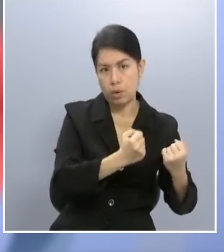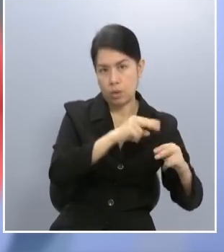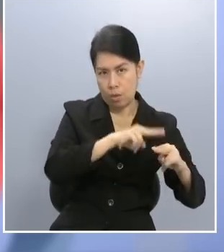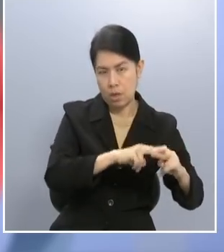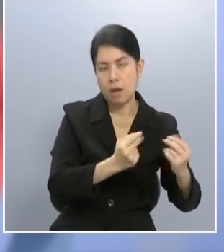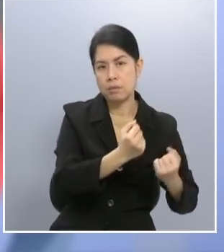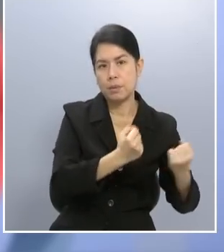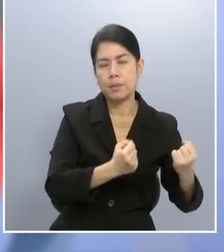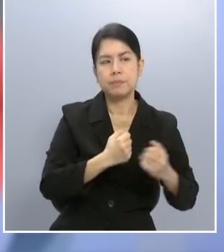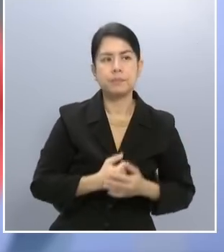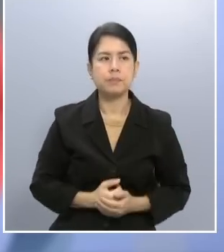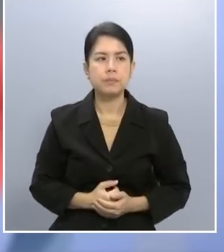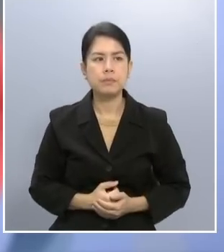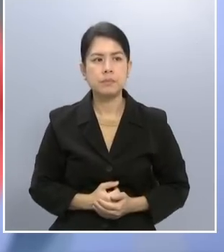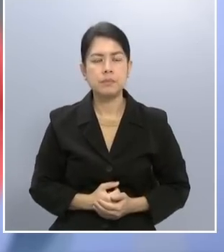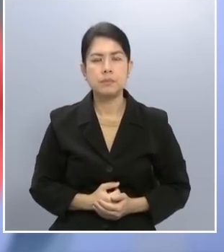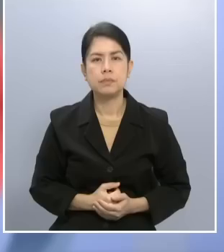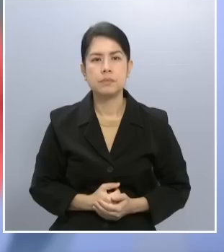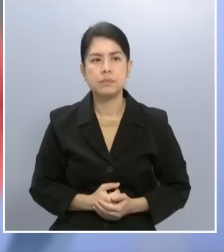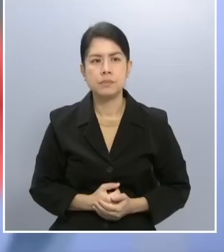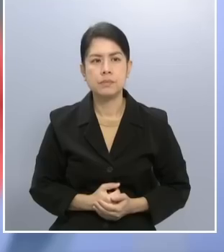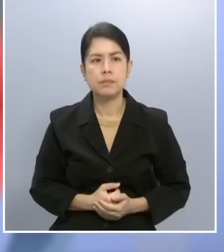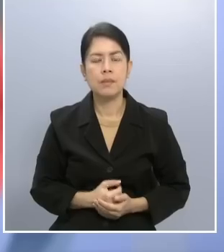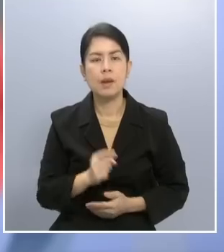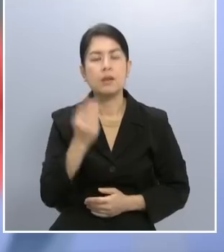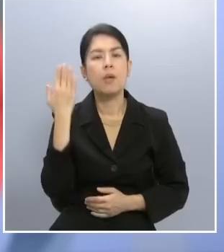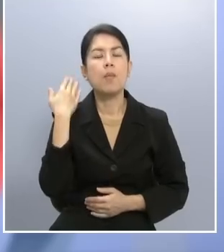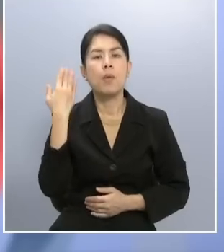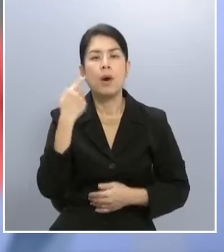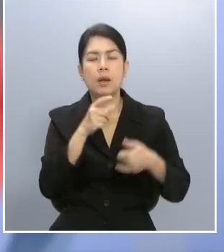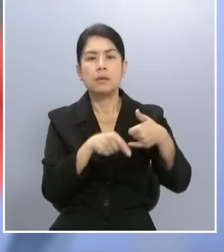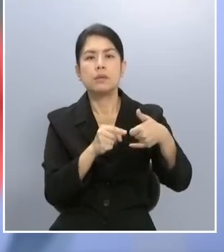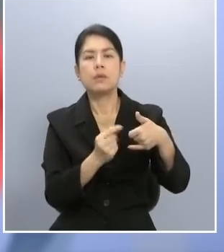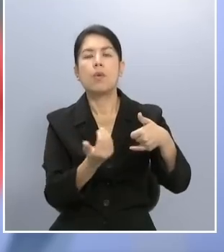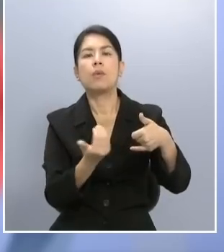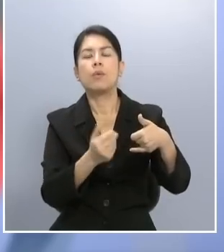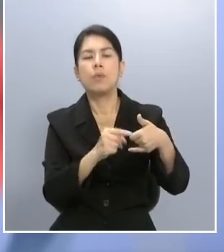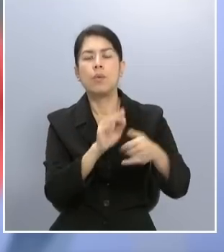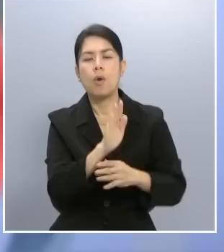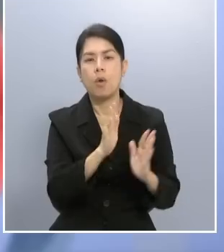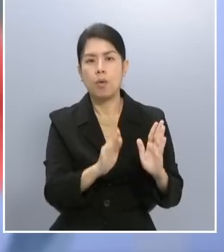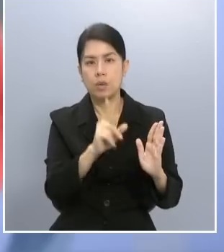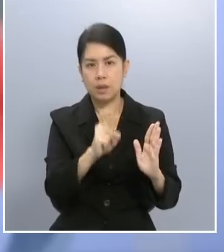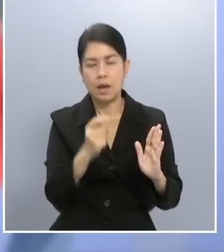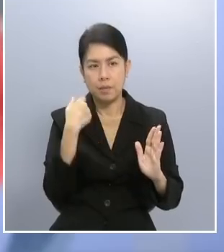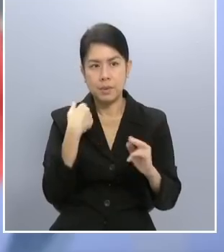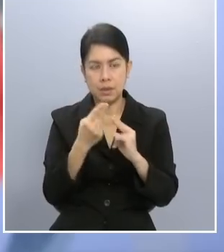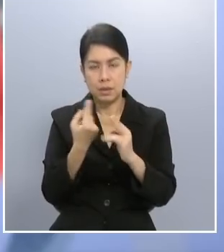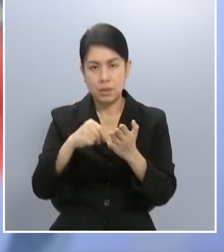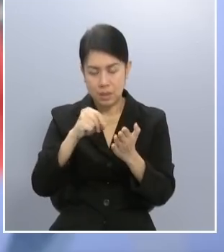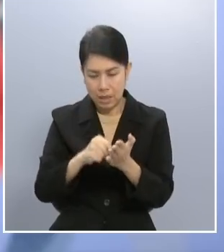น้องบิวนะเนี่ยแกเนี่ยไปเซ็นเอกสารรับศพคุณแม่